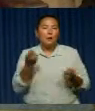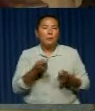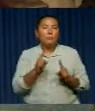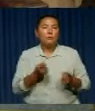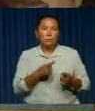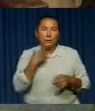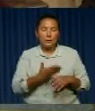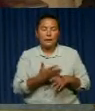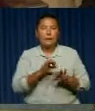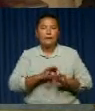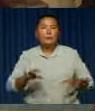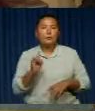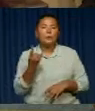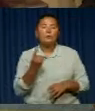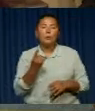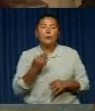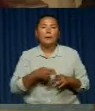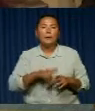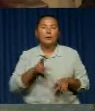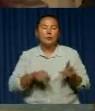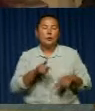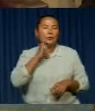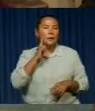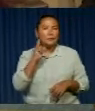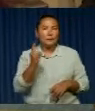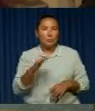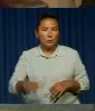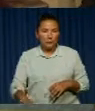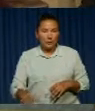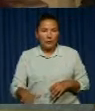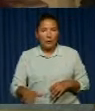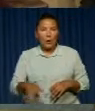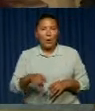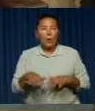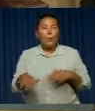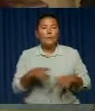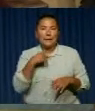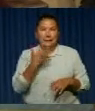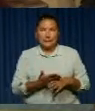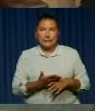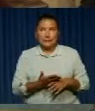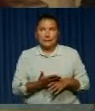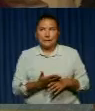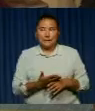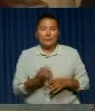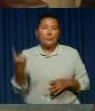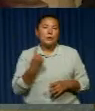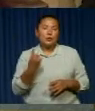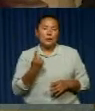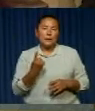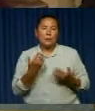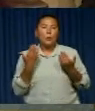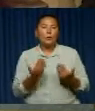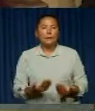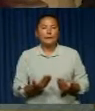де тоқтала кетсем, неге оларды? Себебі жас баламен жасөспірімдердің қозғалысы көптігі. Біріншіден,